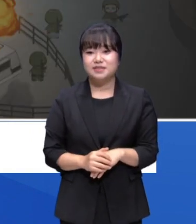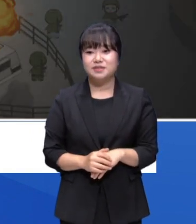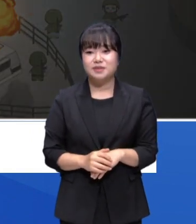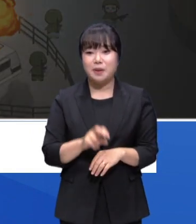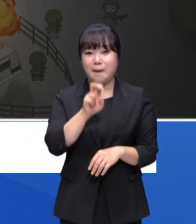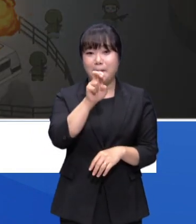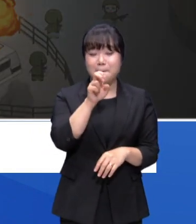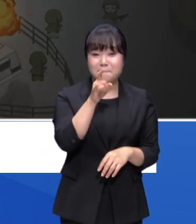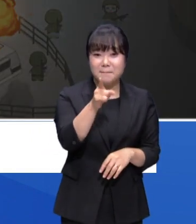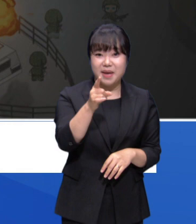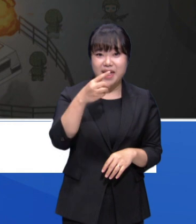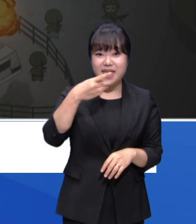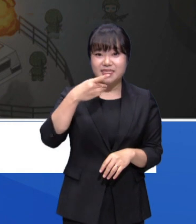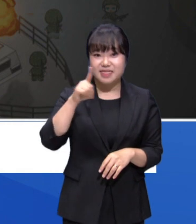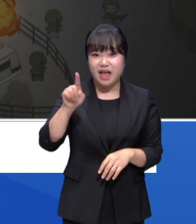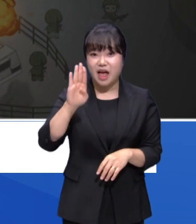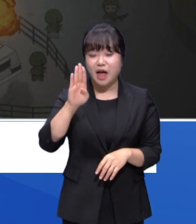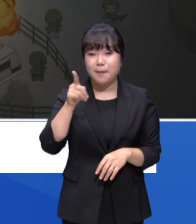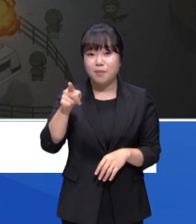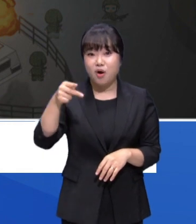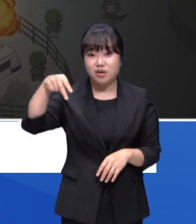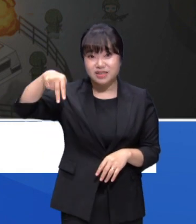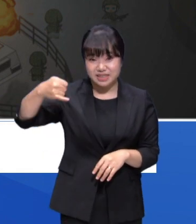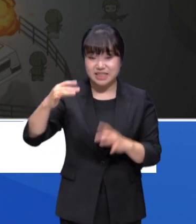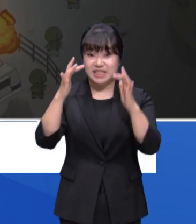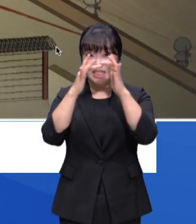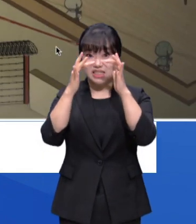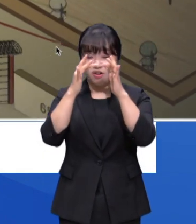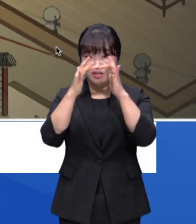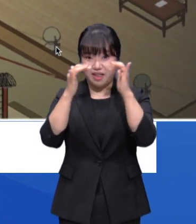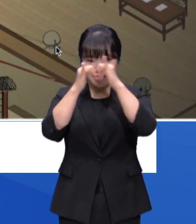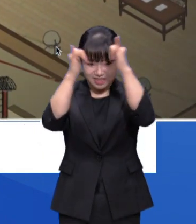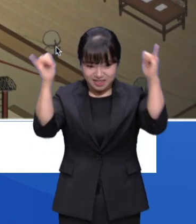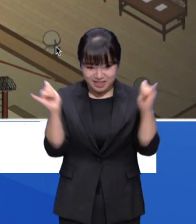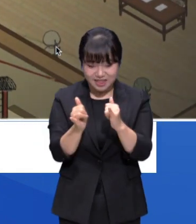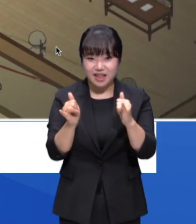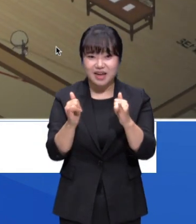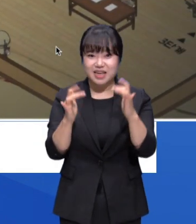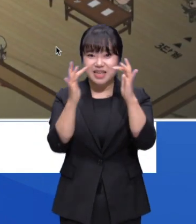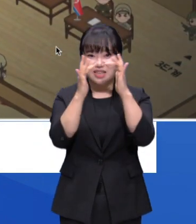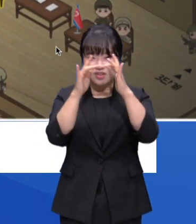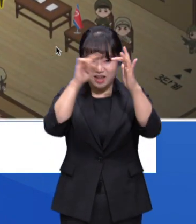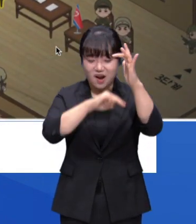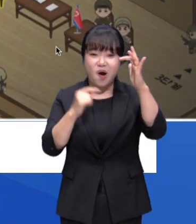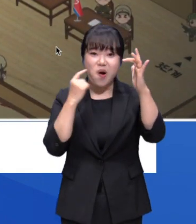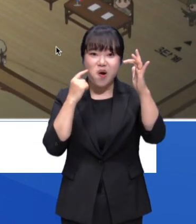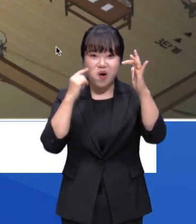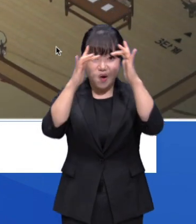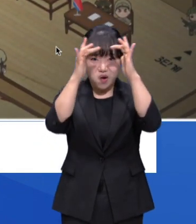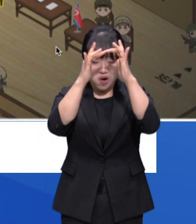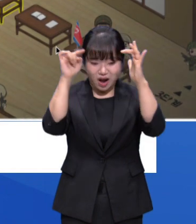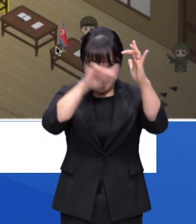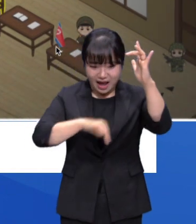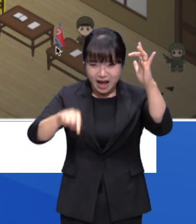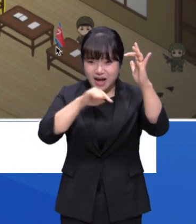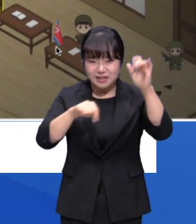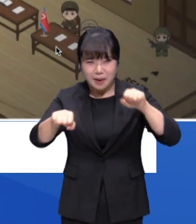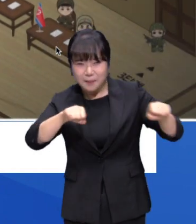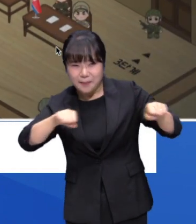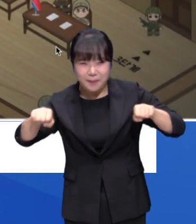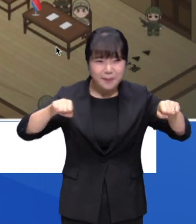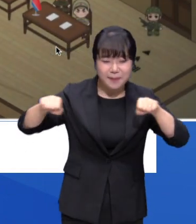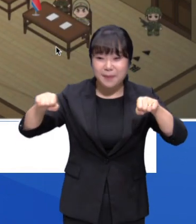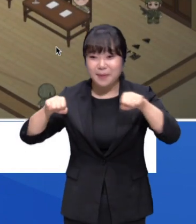메타버스 그 플랫폼 위에다가 네. 방탈출 게임을 이제 얹어가지고요. 예. 예. 그래가지고